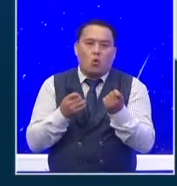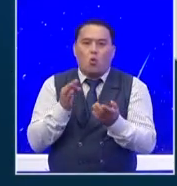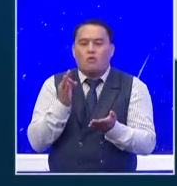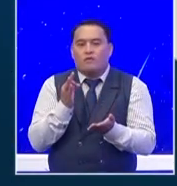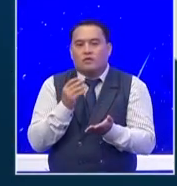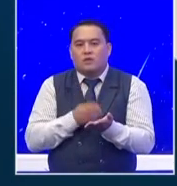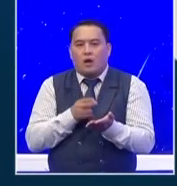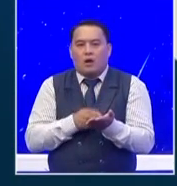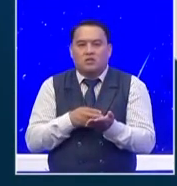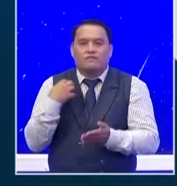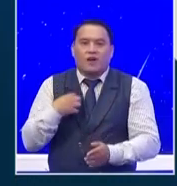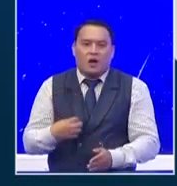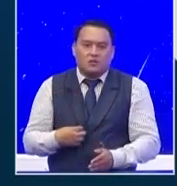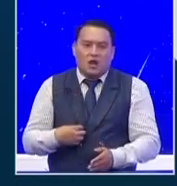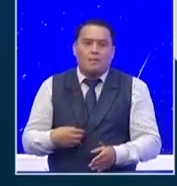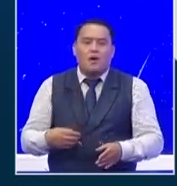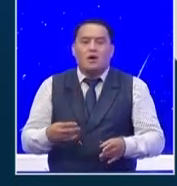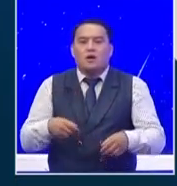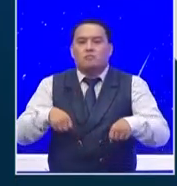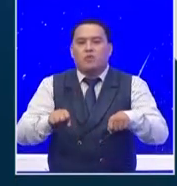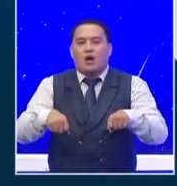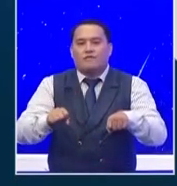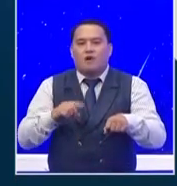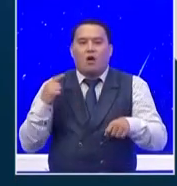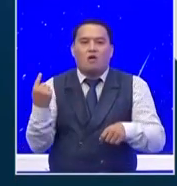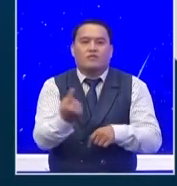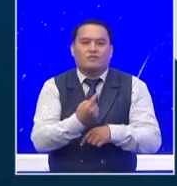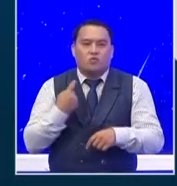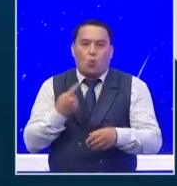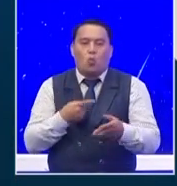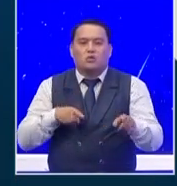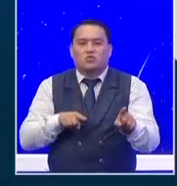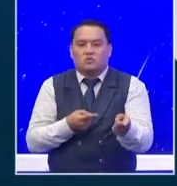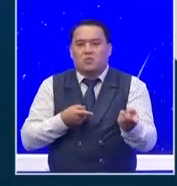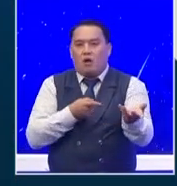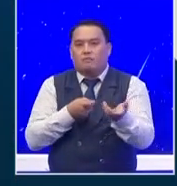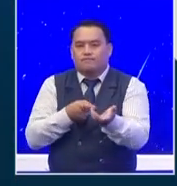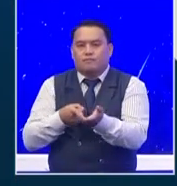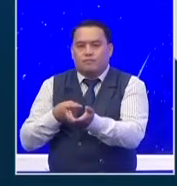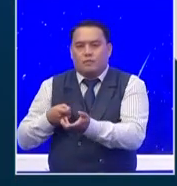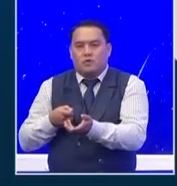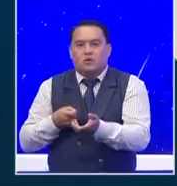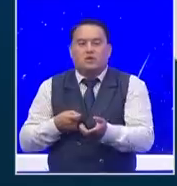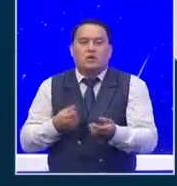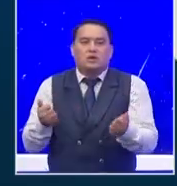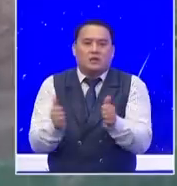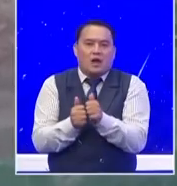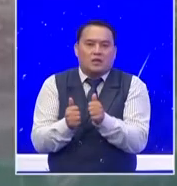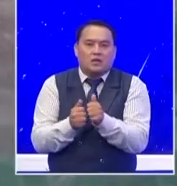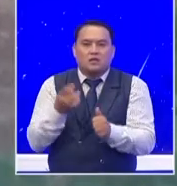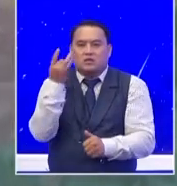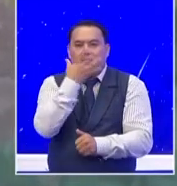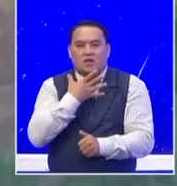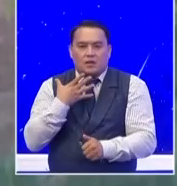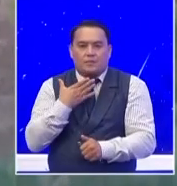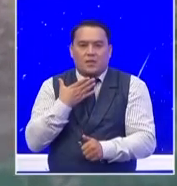официально подтвердили власти Франции. Боевики на мотоциклах окружили внедорожник и открыли огонь. Инцидент произошел в час езды от столицы